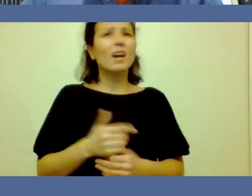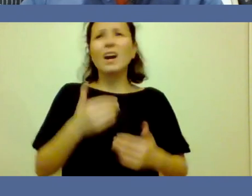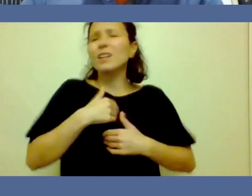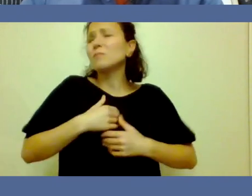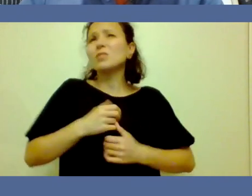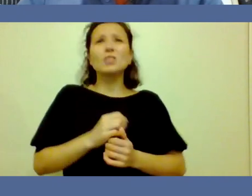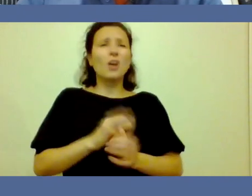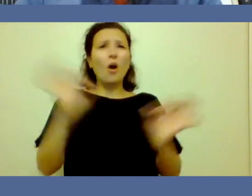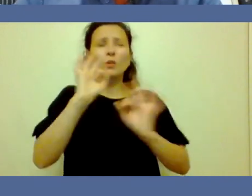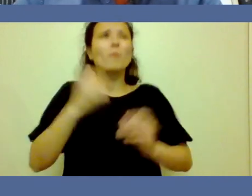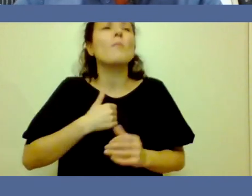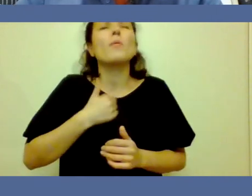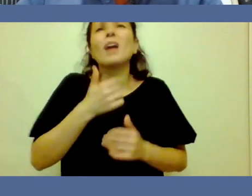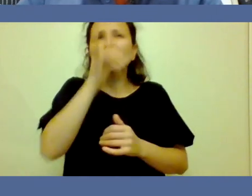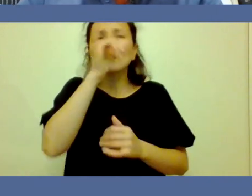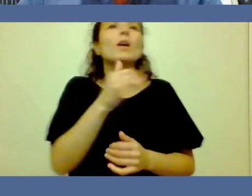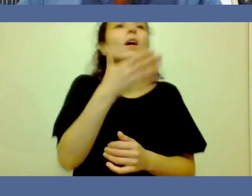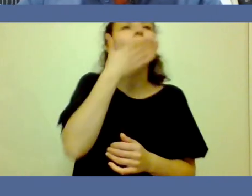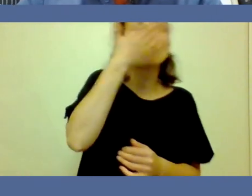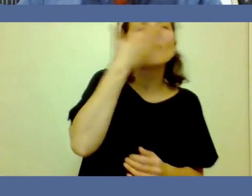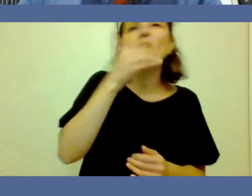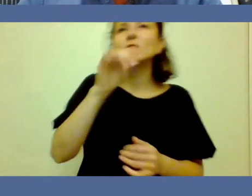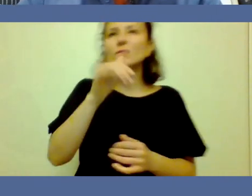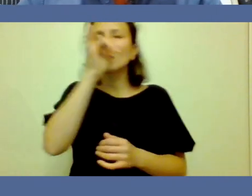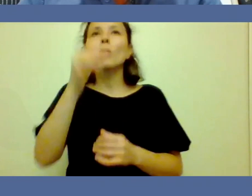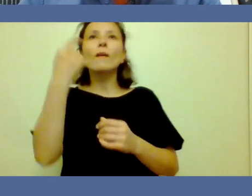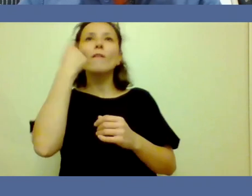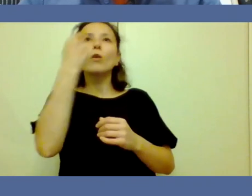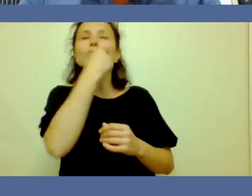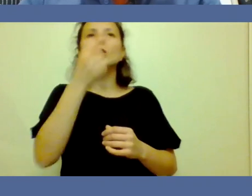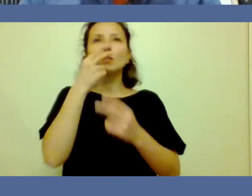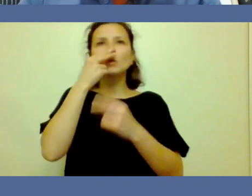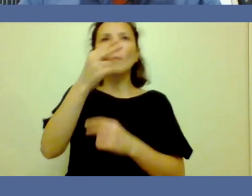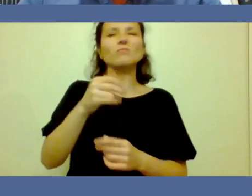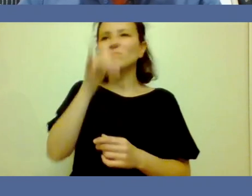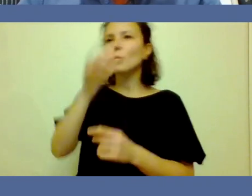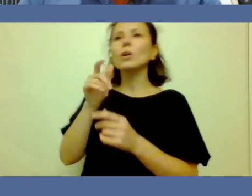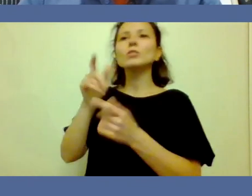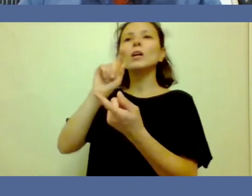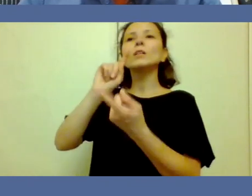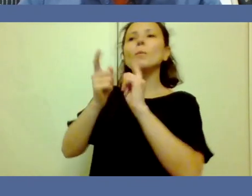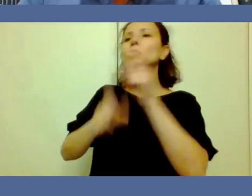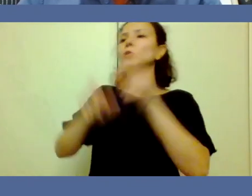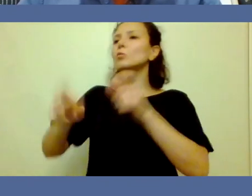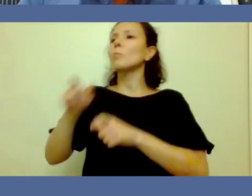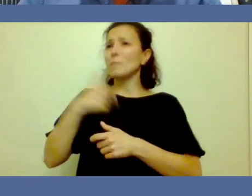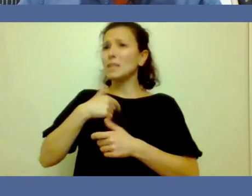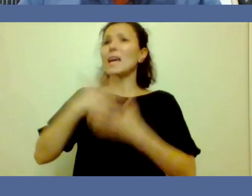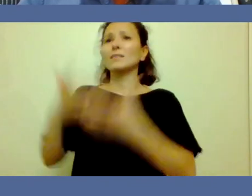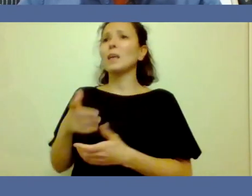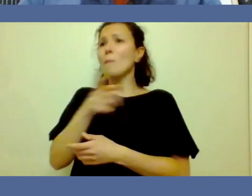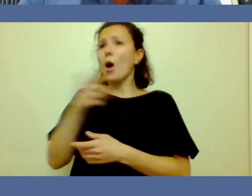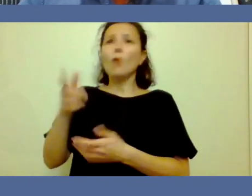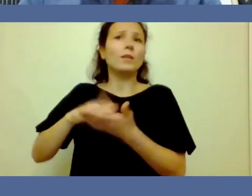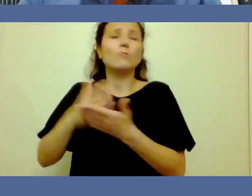powąchać tego, ja tego nie mogę na własne oczy zobaczyć, nie mogę się spotkać z niektórymi osobami, z którymi bym chciała, bo na przykład, nie wiem, no one nie